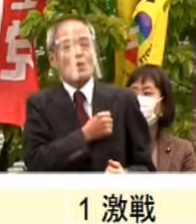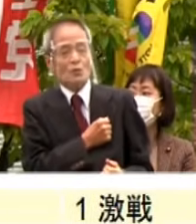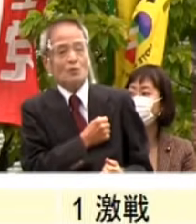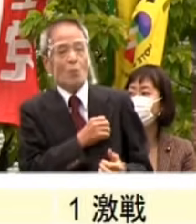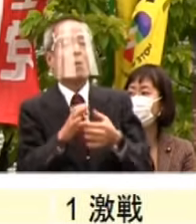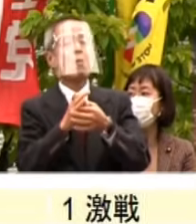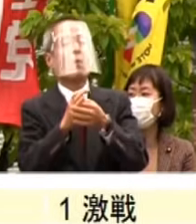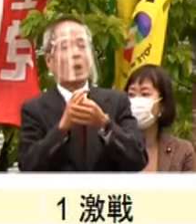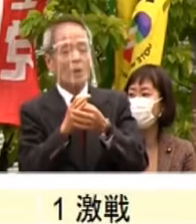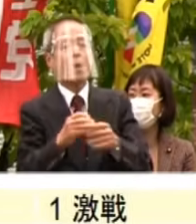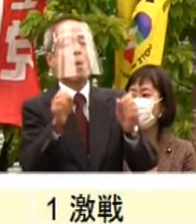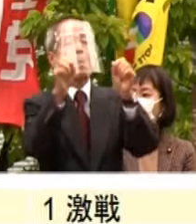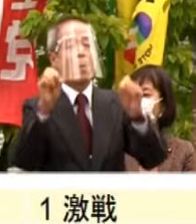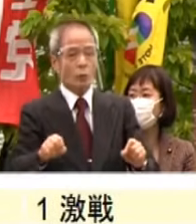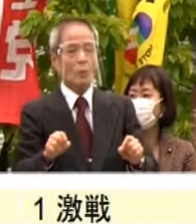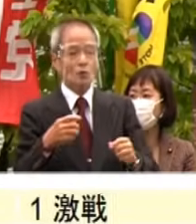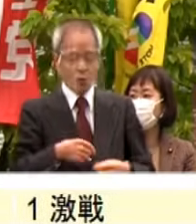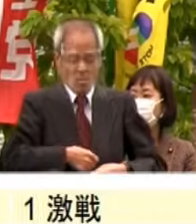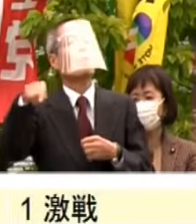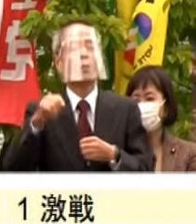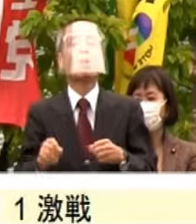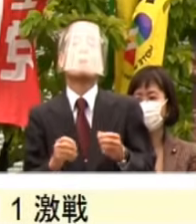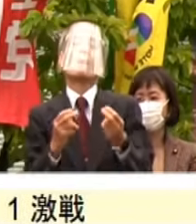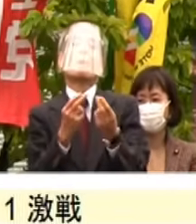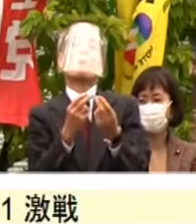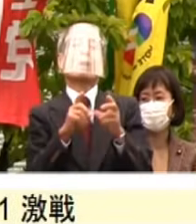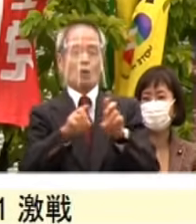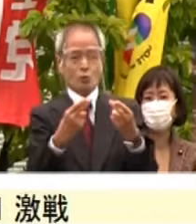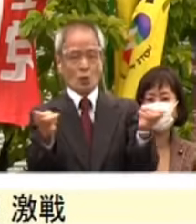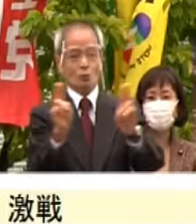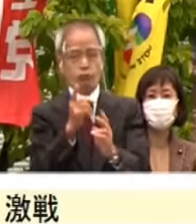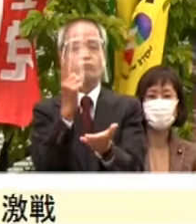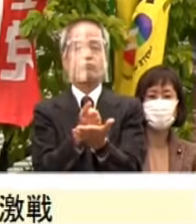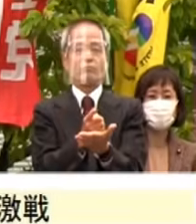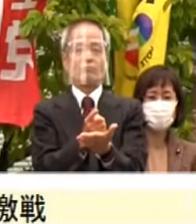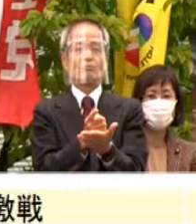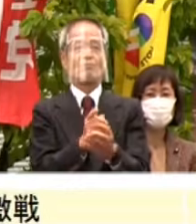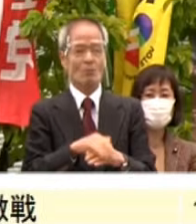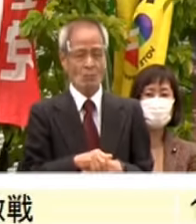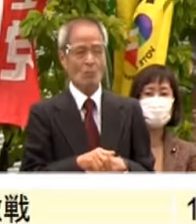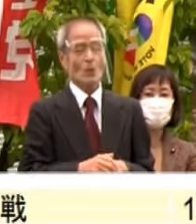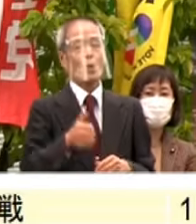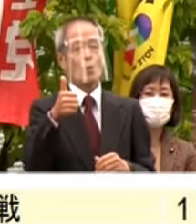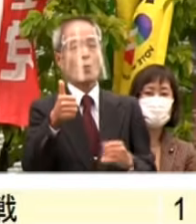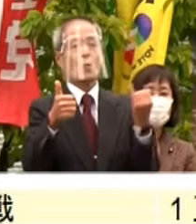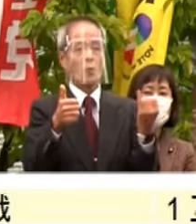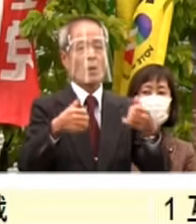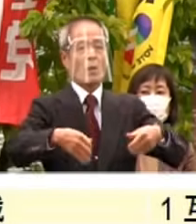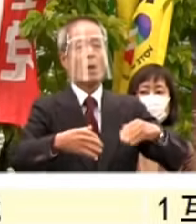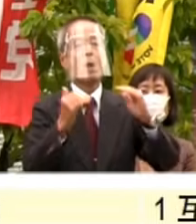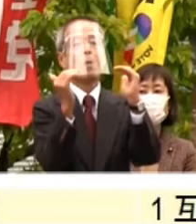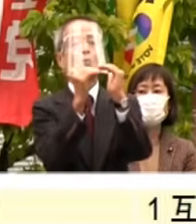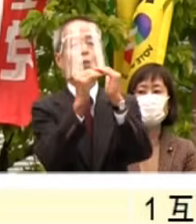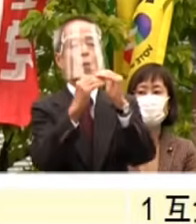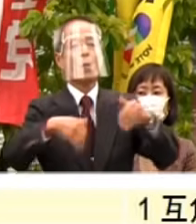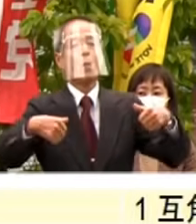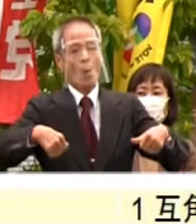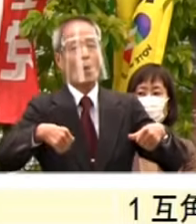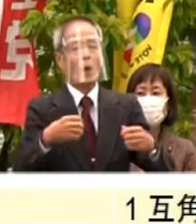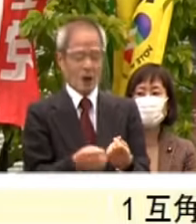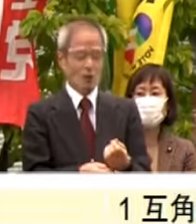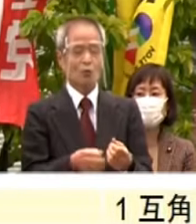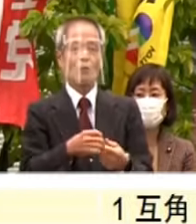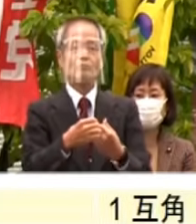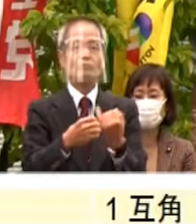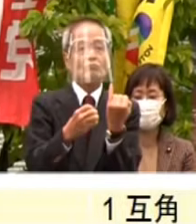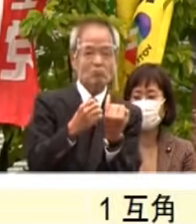えて質問してくれたのは共産党です。ジェンダーの不平等を変えるために、痴漢やセクハラなどの性暴力、